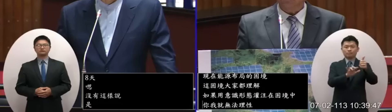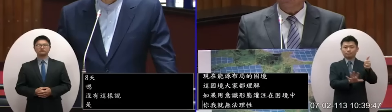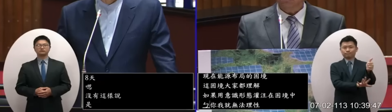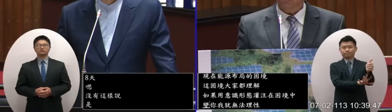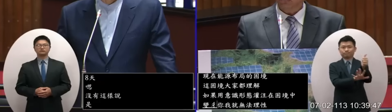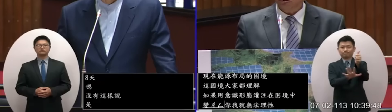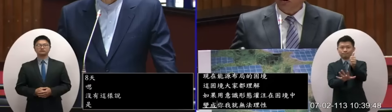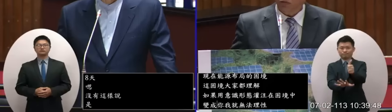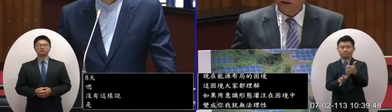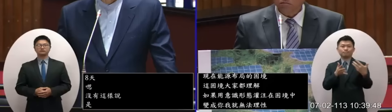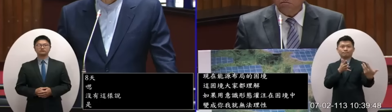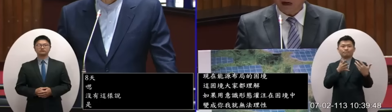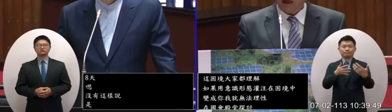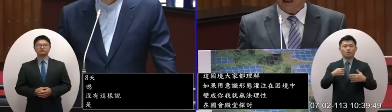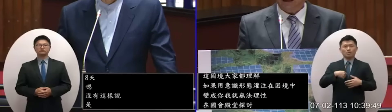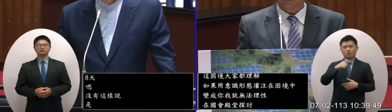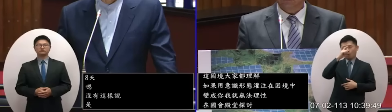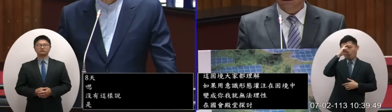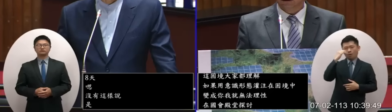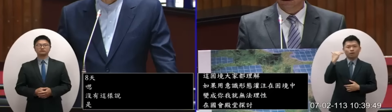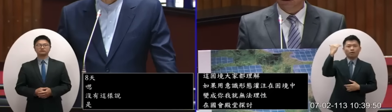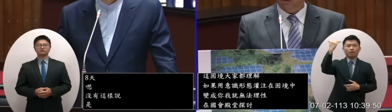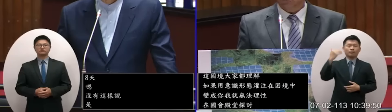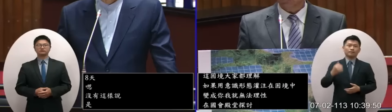来的时阵，我充满唔忙啊！